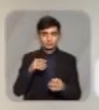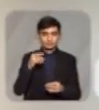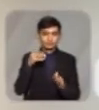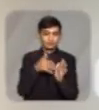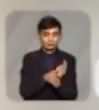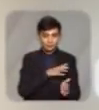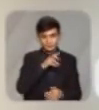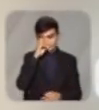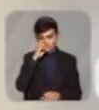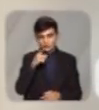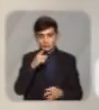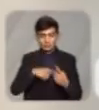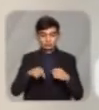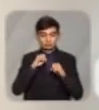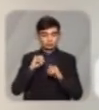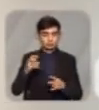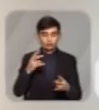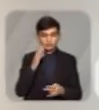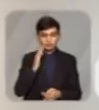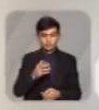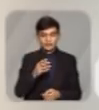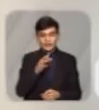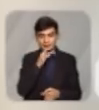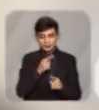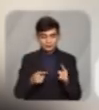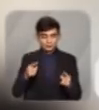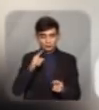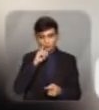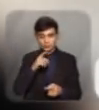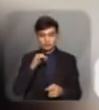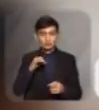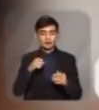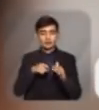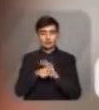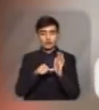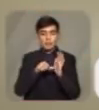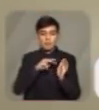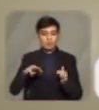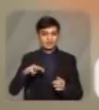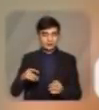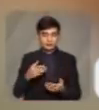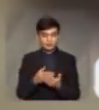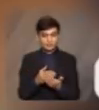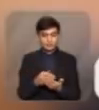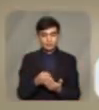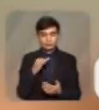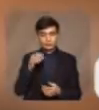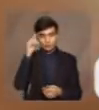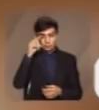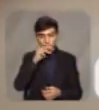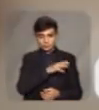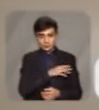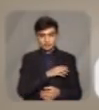средства, потраченные на их учебу в течение 1,5 лет. Это порядка 6 миллионов тенге. Учитывая общественный резонанс, в Академии